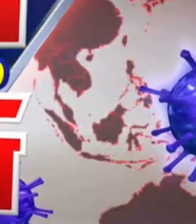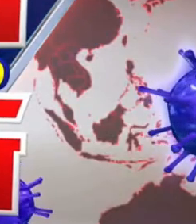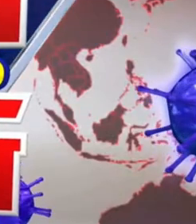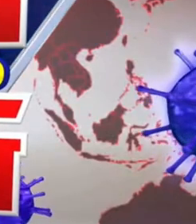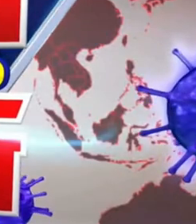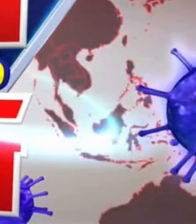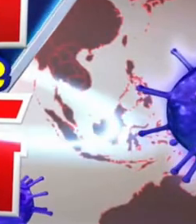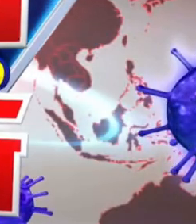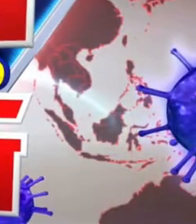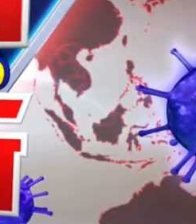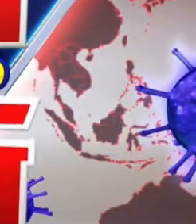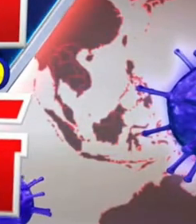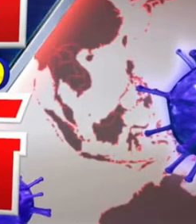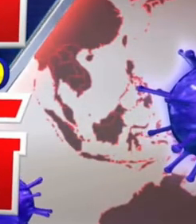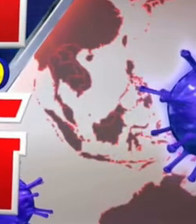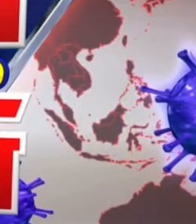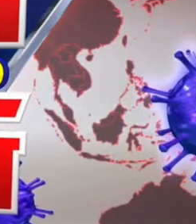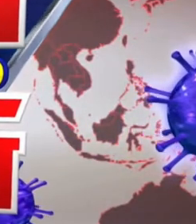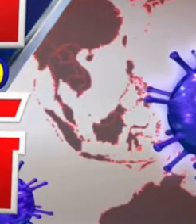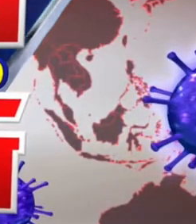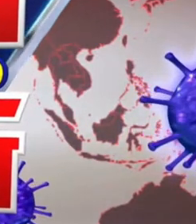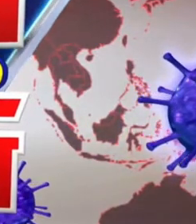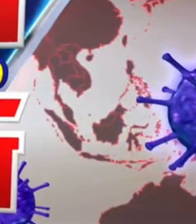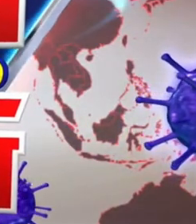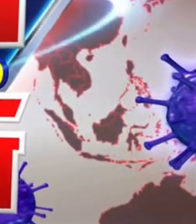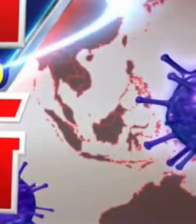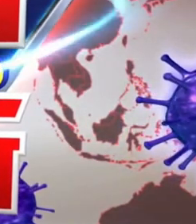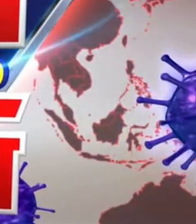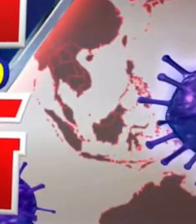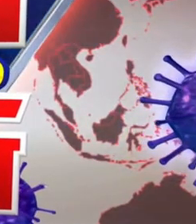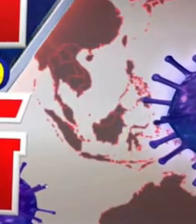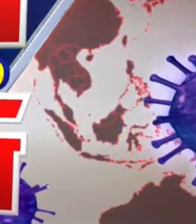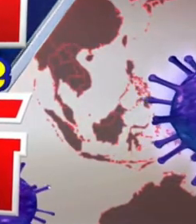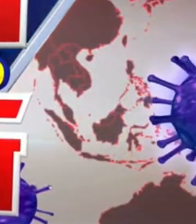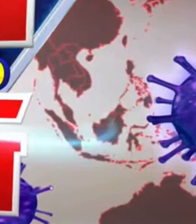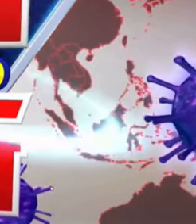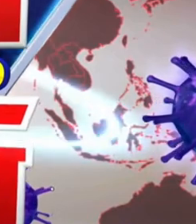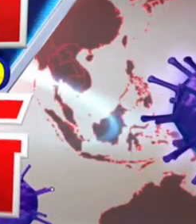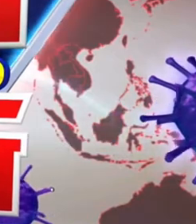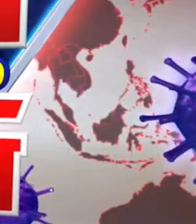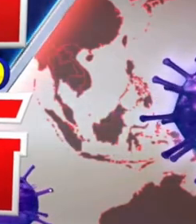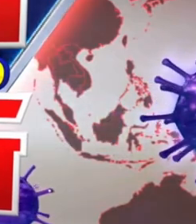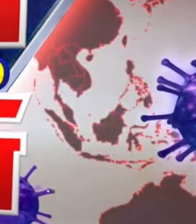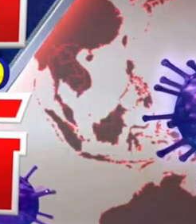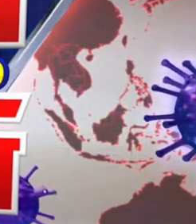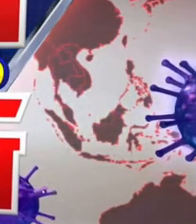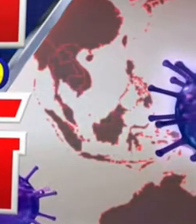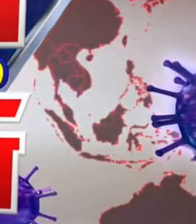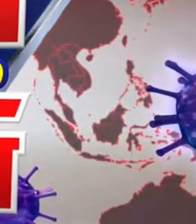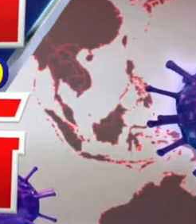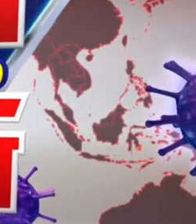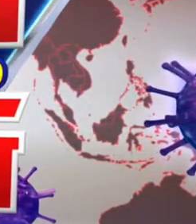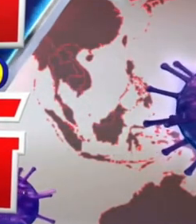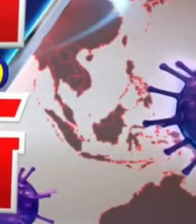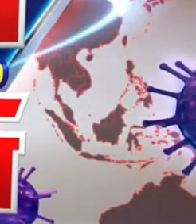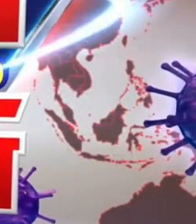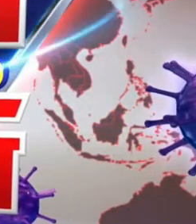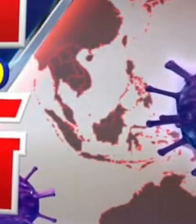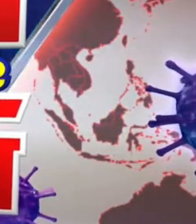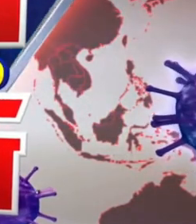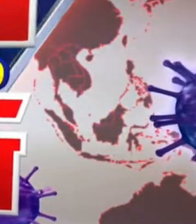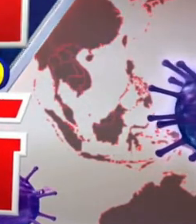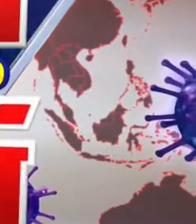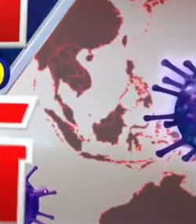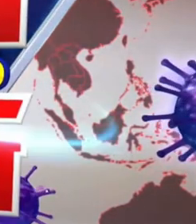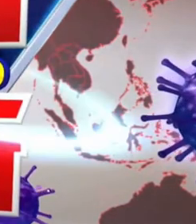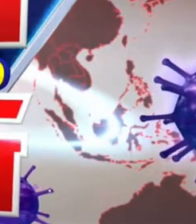您好，欢迎收看这一节的1700整点新闻。首先带您掌握的是疫情最新哦，在今天新增有24798例的本土个